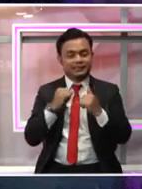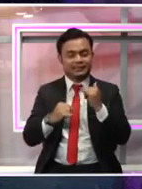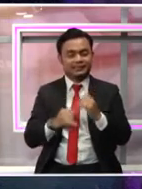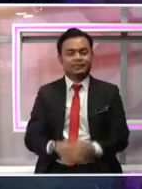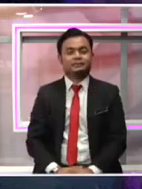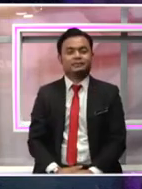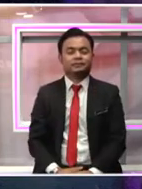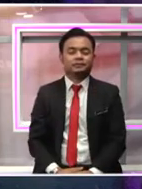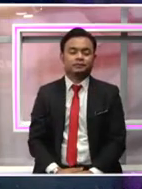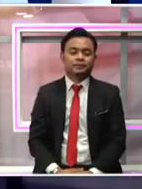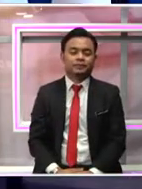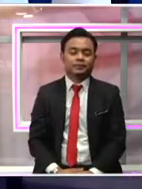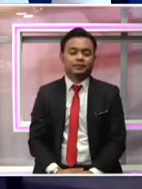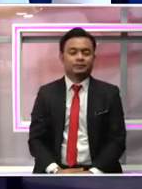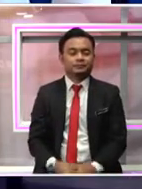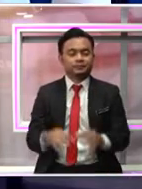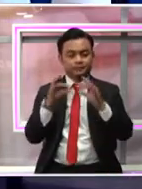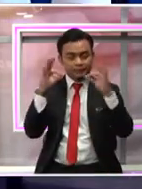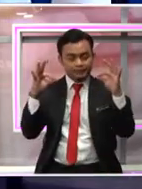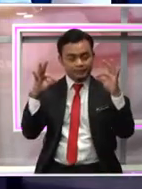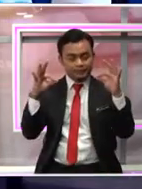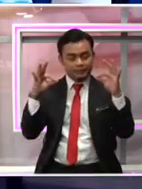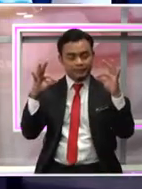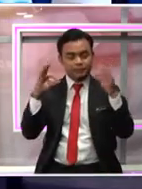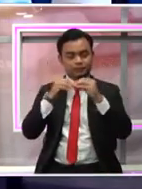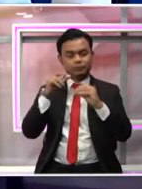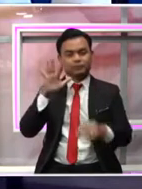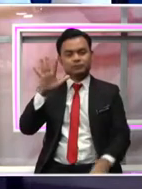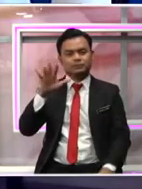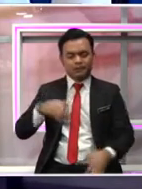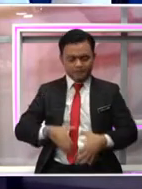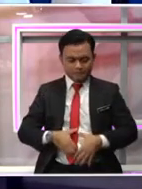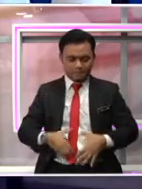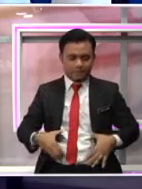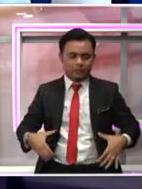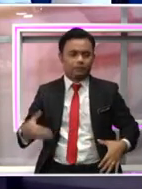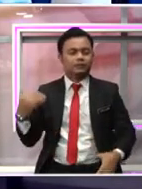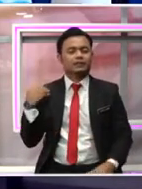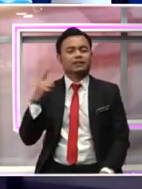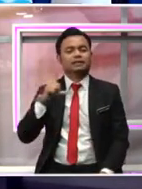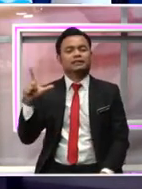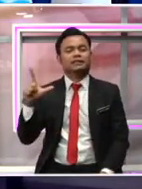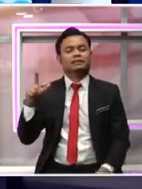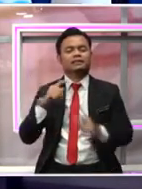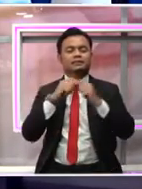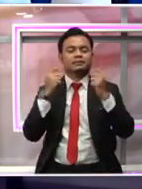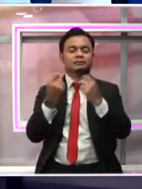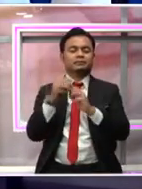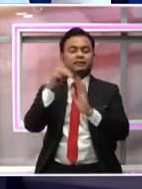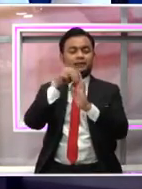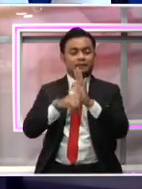terbaik ayat kelima perut berperanan khusus sebagai tempat menyimpan makanan